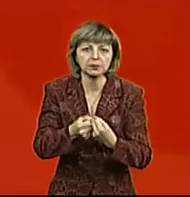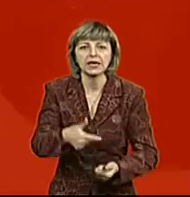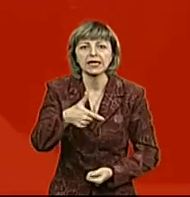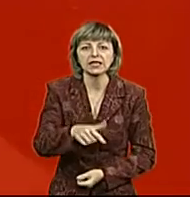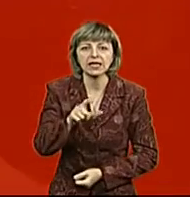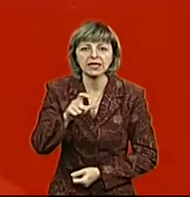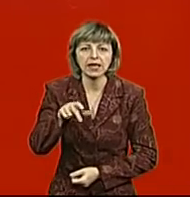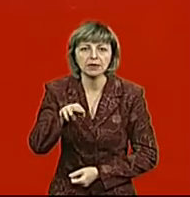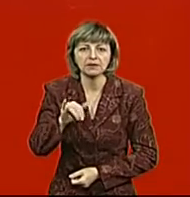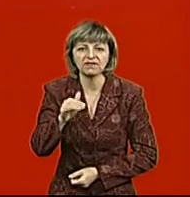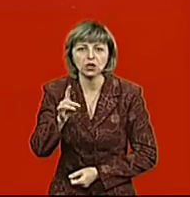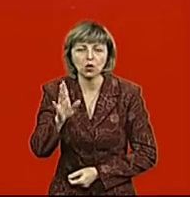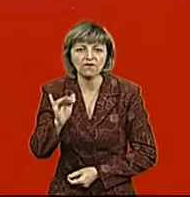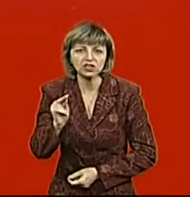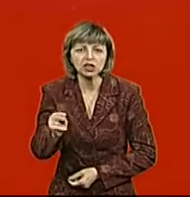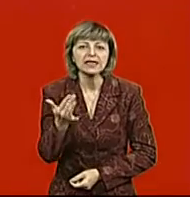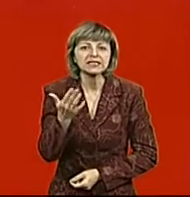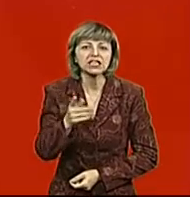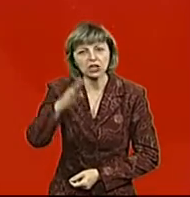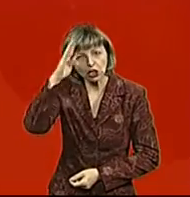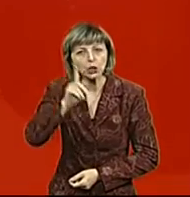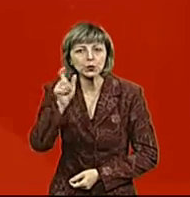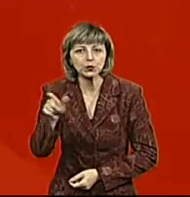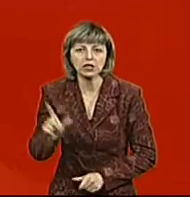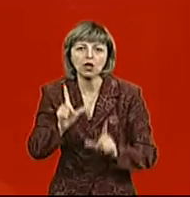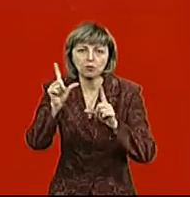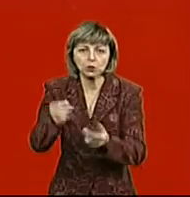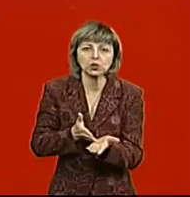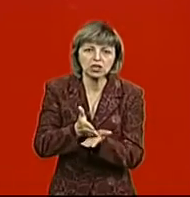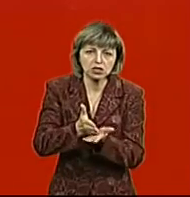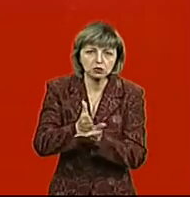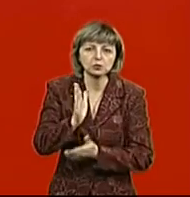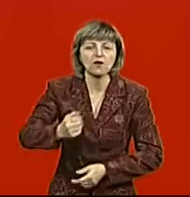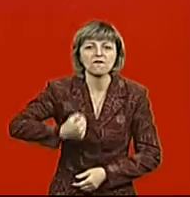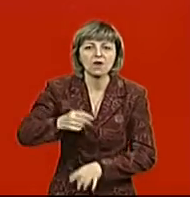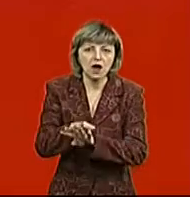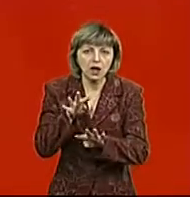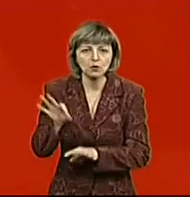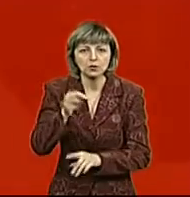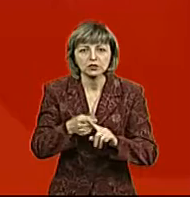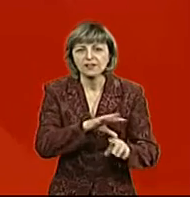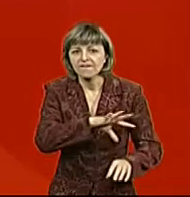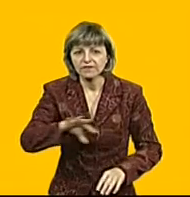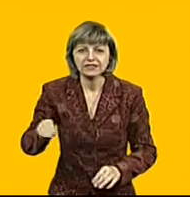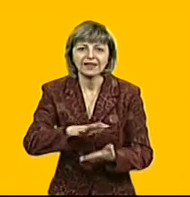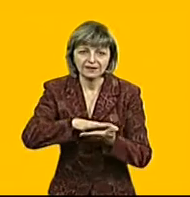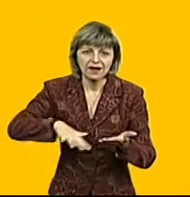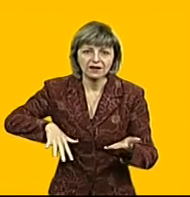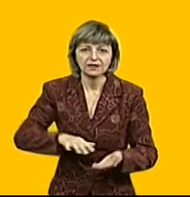Геннадій Єпифанович. Скільки юнаків цієї осені підуть на строкову службу в армію? Про все це – далі.